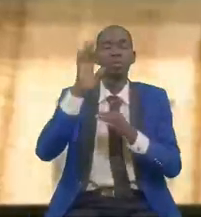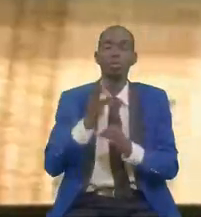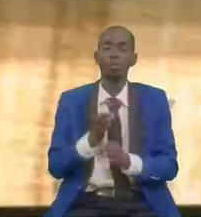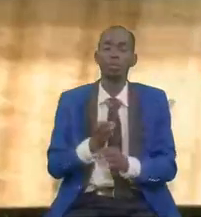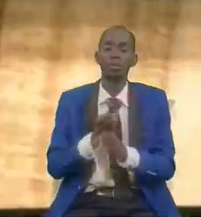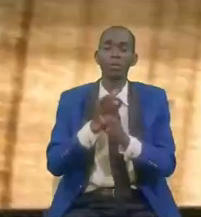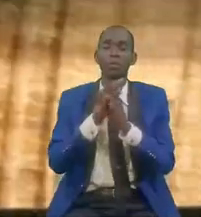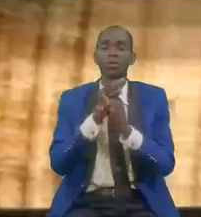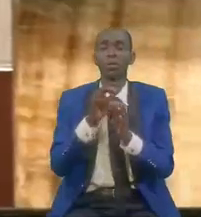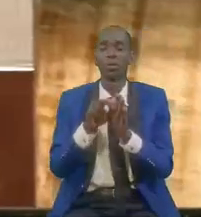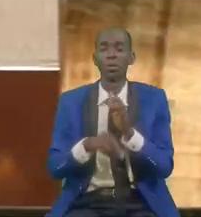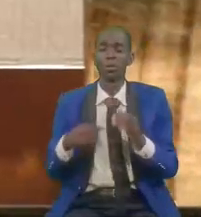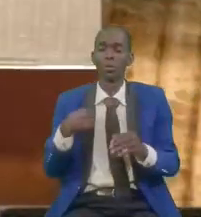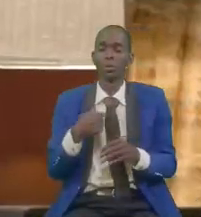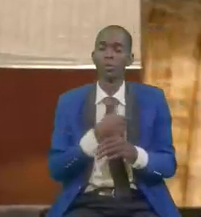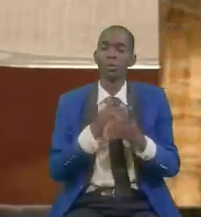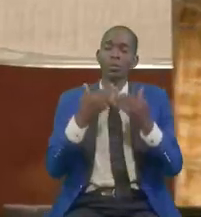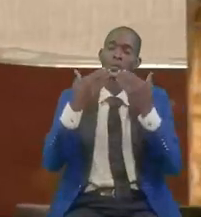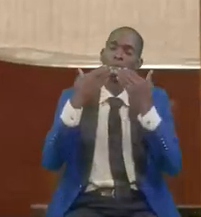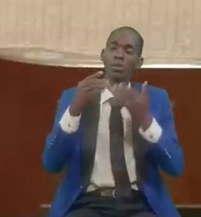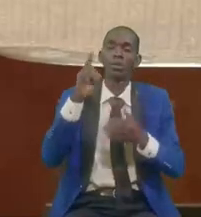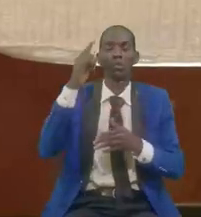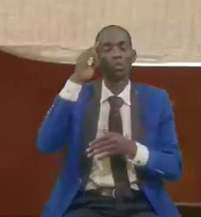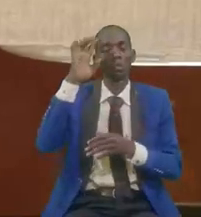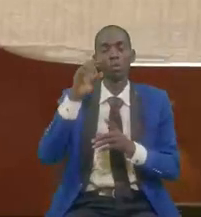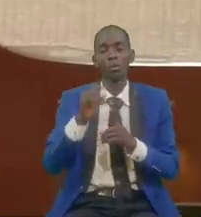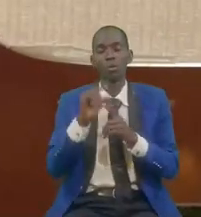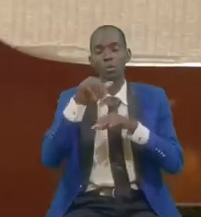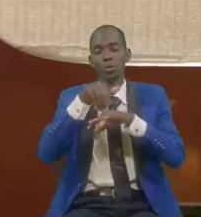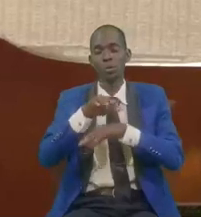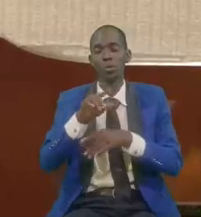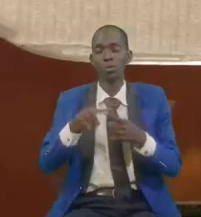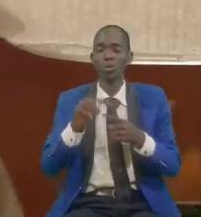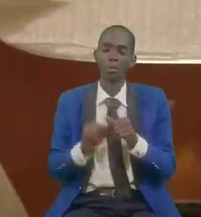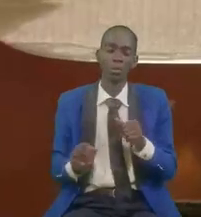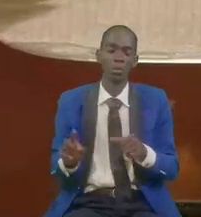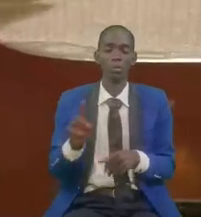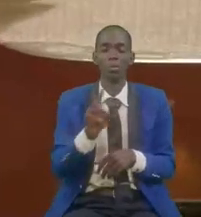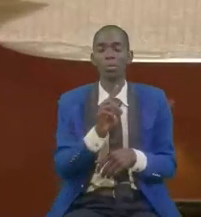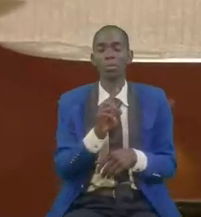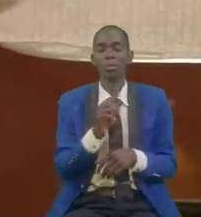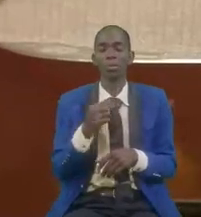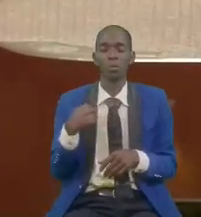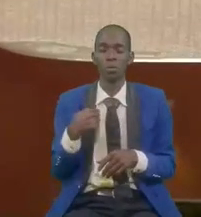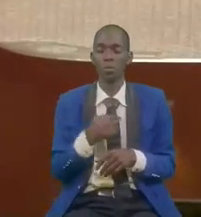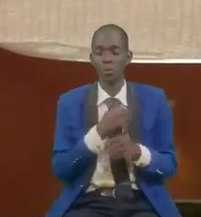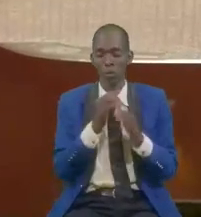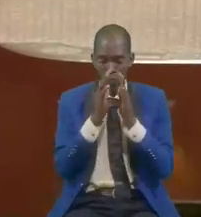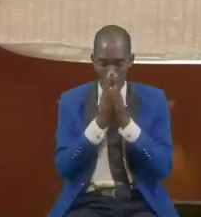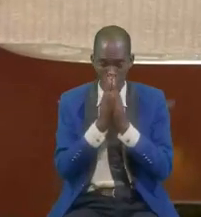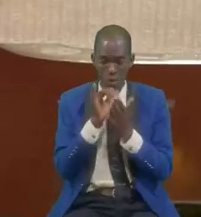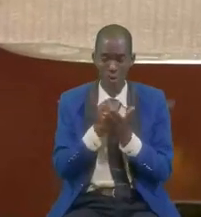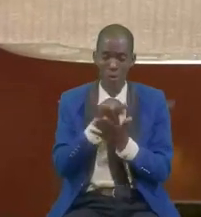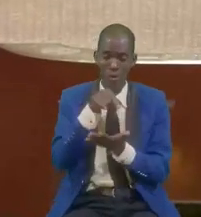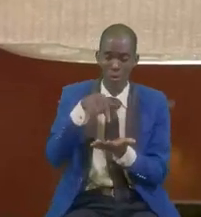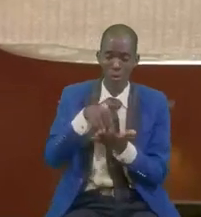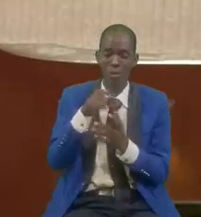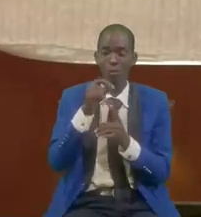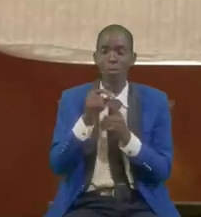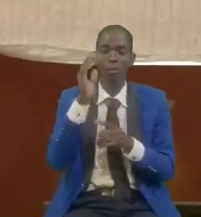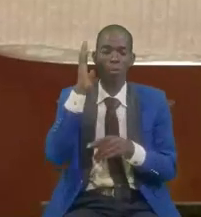fidélité. Nous te remercions pour la parole que tu nous as envoyée. Nous prions, Seigneur, que cette